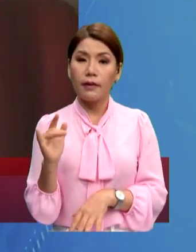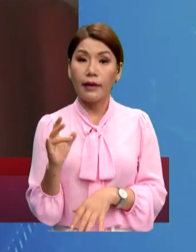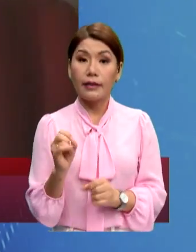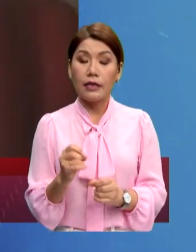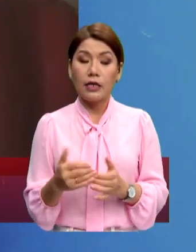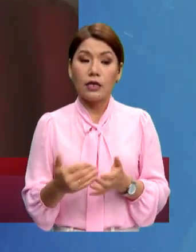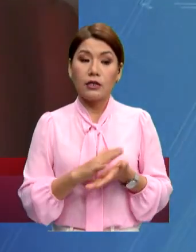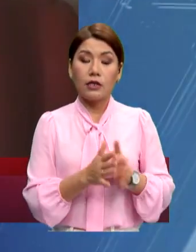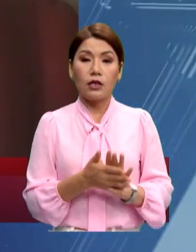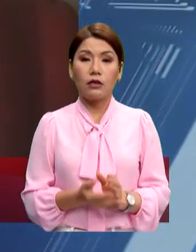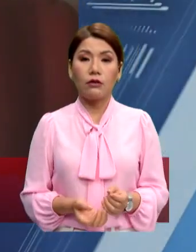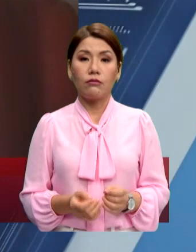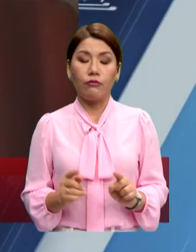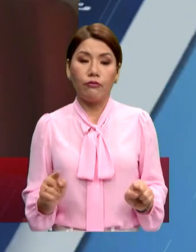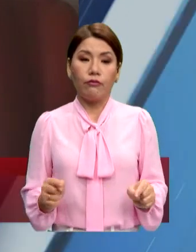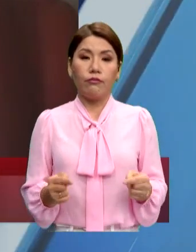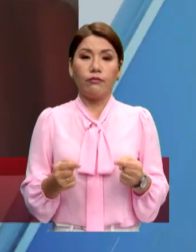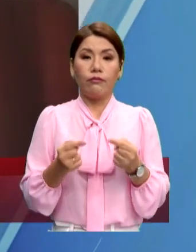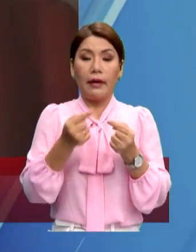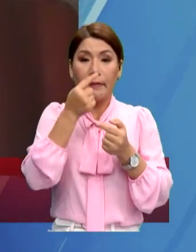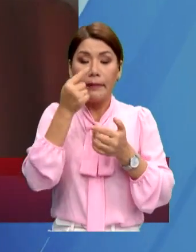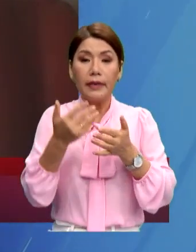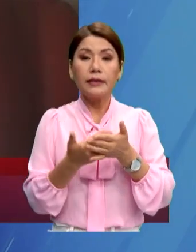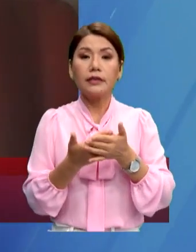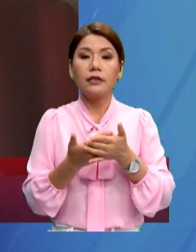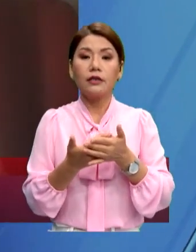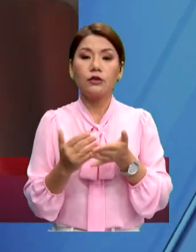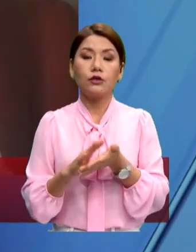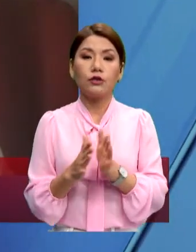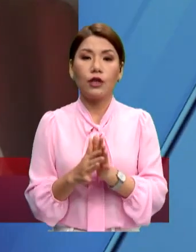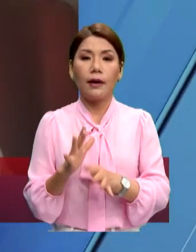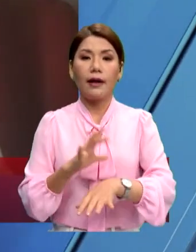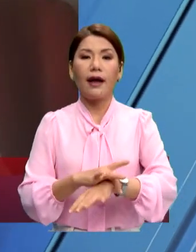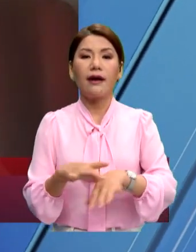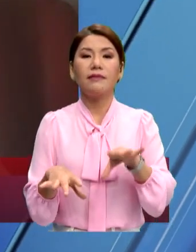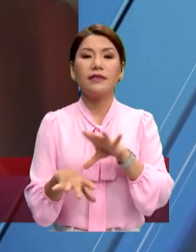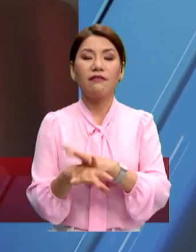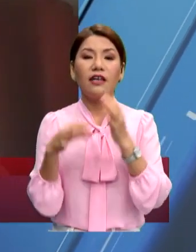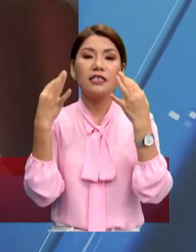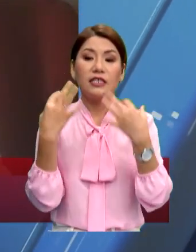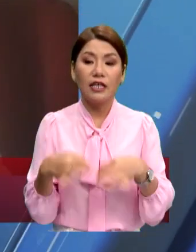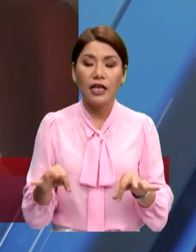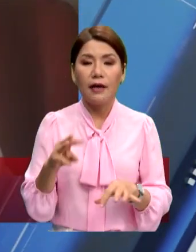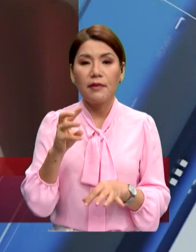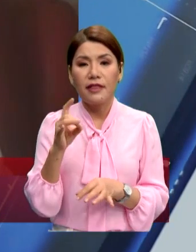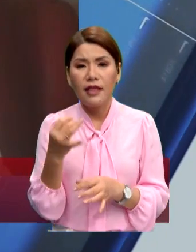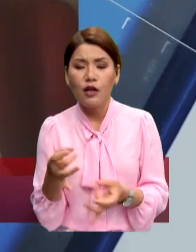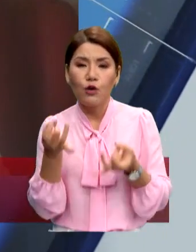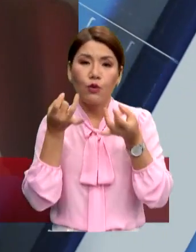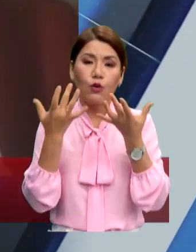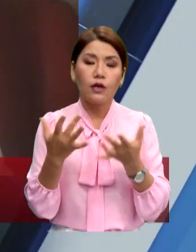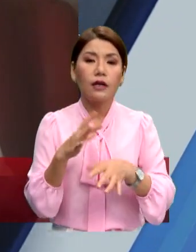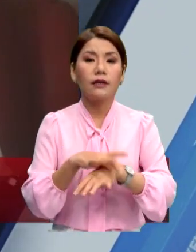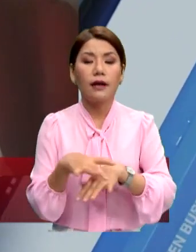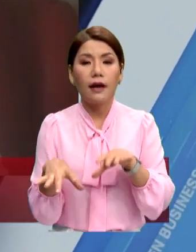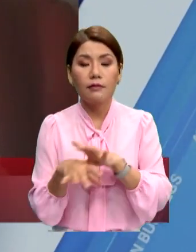из состояния вот такого, ну, условно говоря, рабства, да? Рабства ментального, да, культурного рабства,